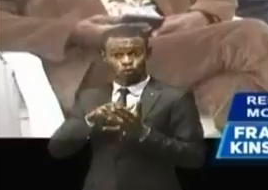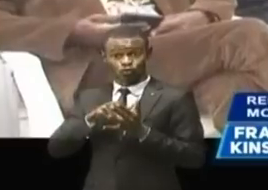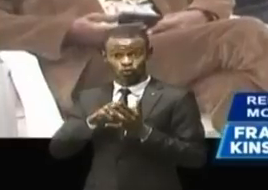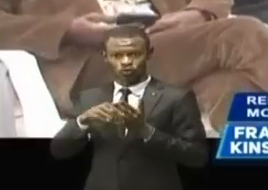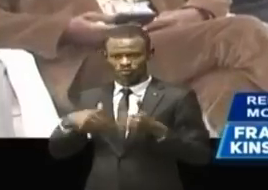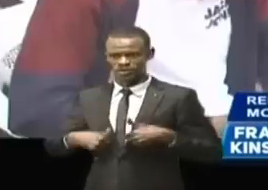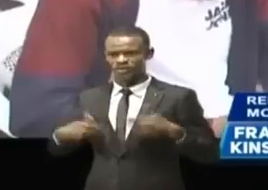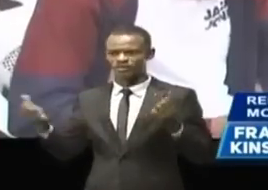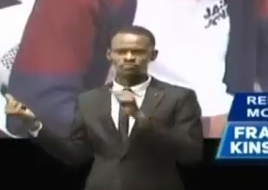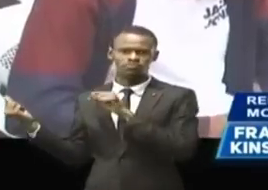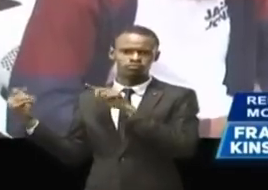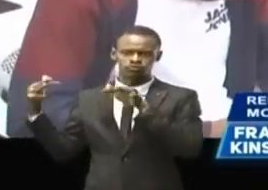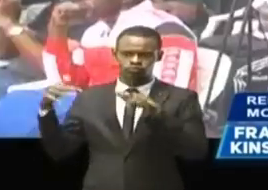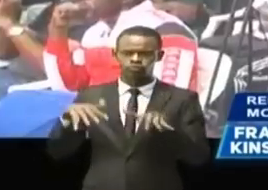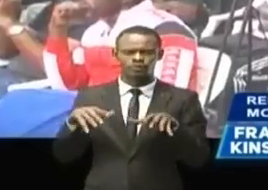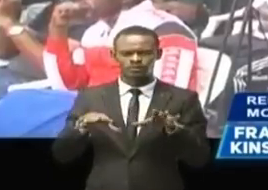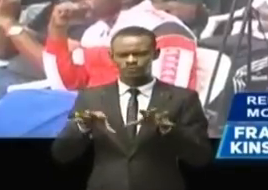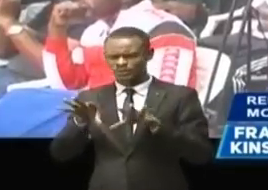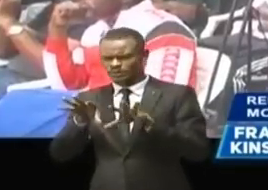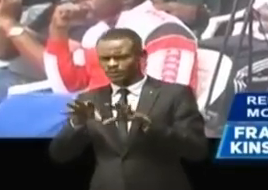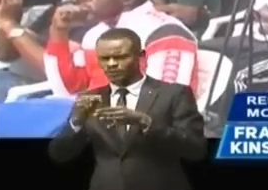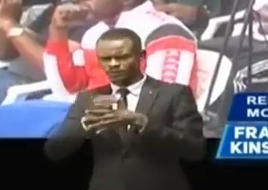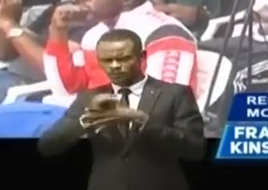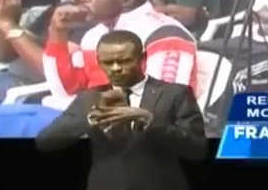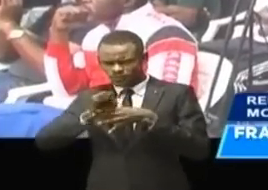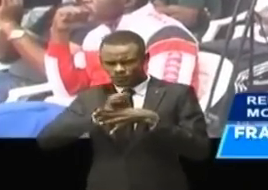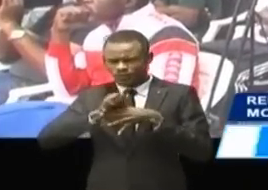attendus pour la 9e édition de Jeux de la